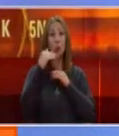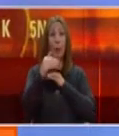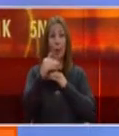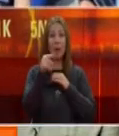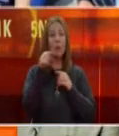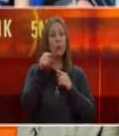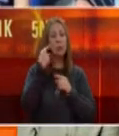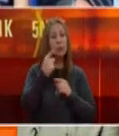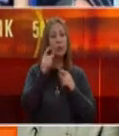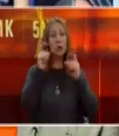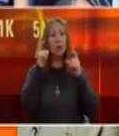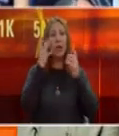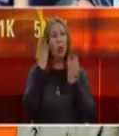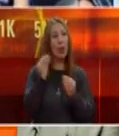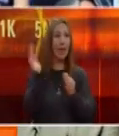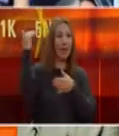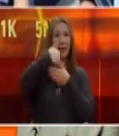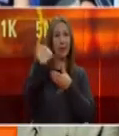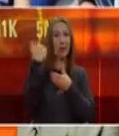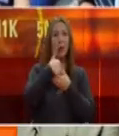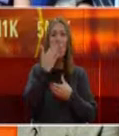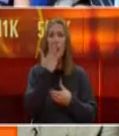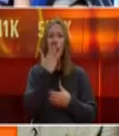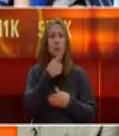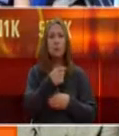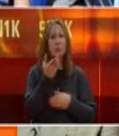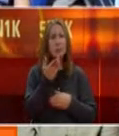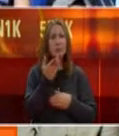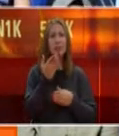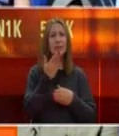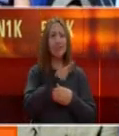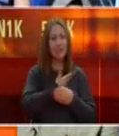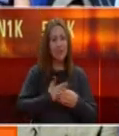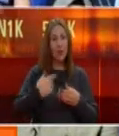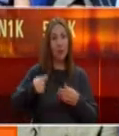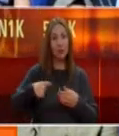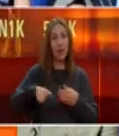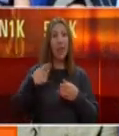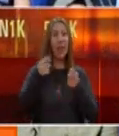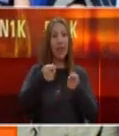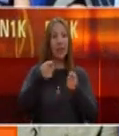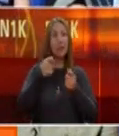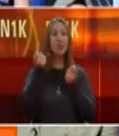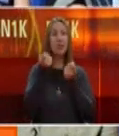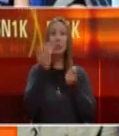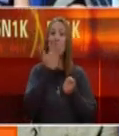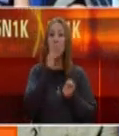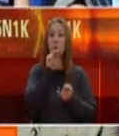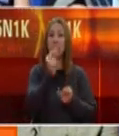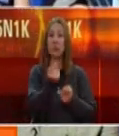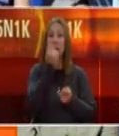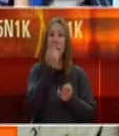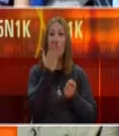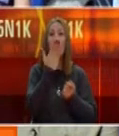şekilde sosyal olarak katılmış oldular. Okulumuz Kazım Demirel Sevgi Özel Eğitim İş Uygulama Merkezi'nde 37